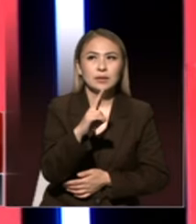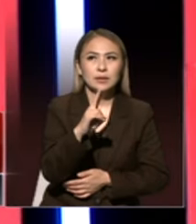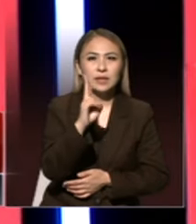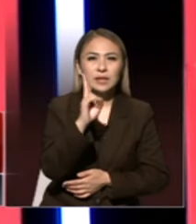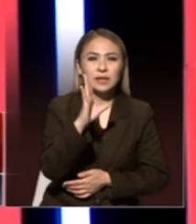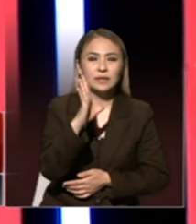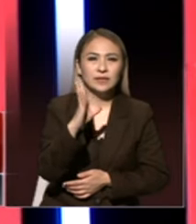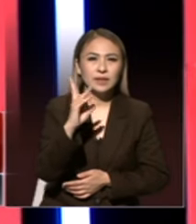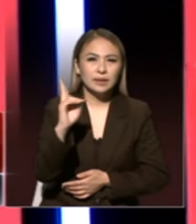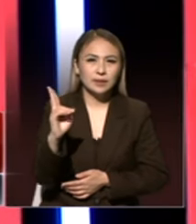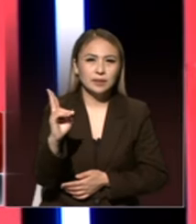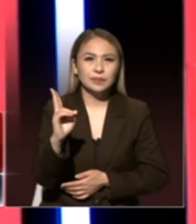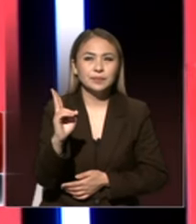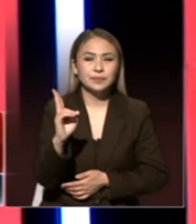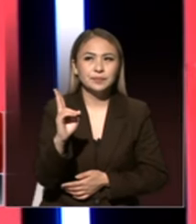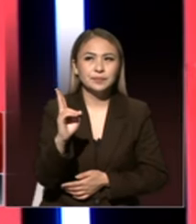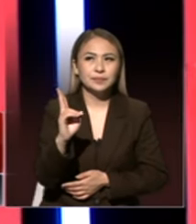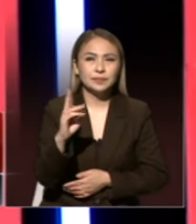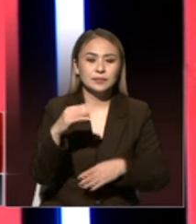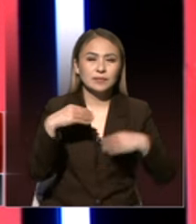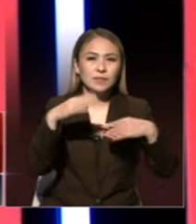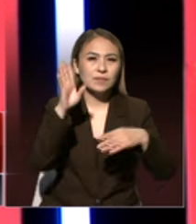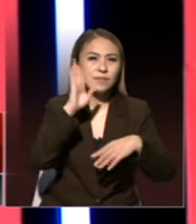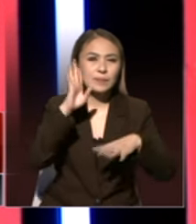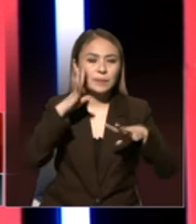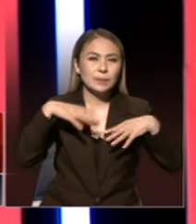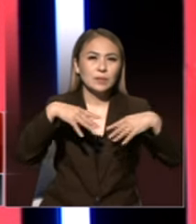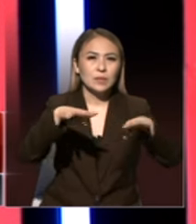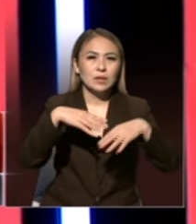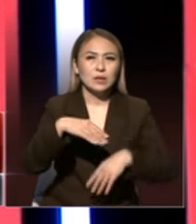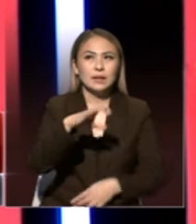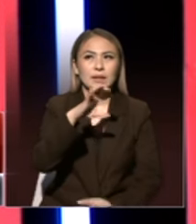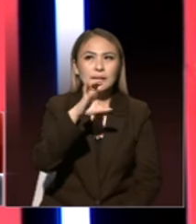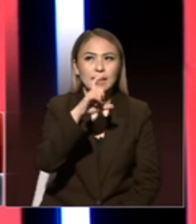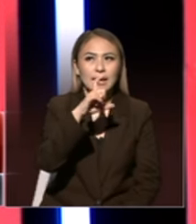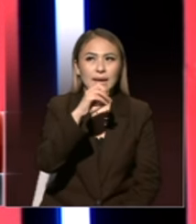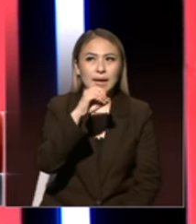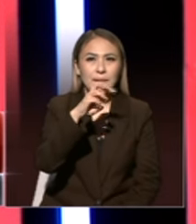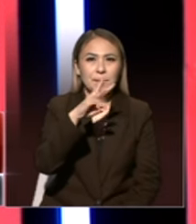КВК, себу кешендерінен Эмити, Поттингер дейді.